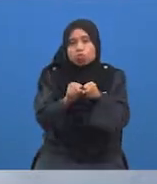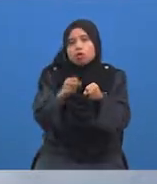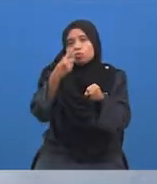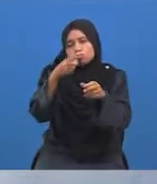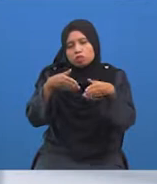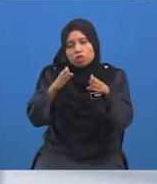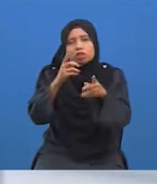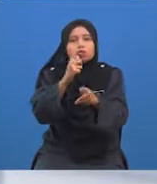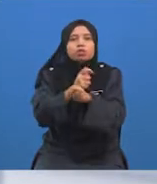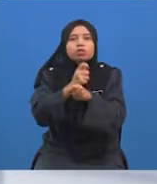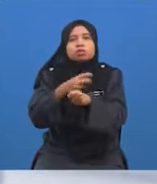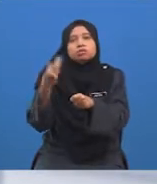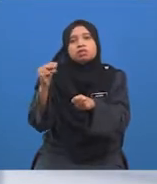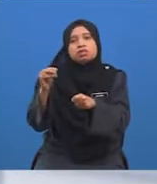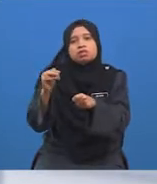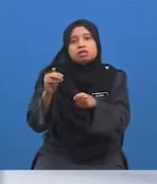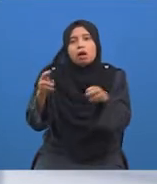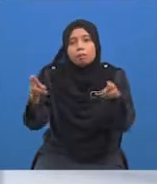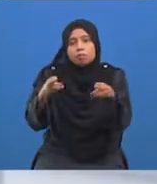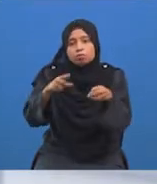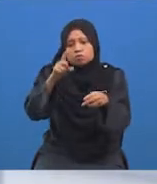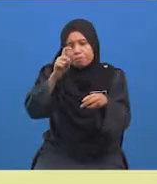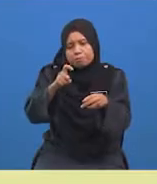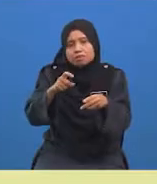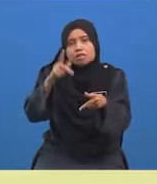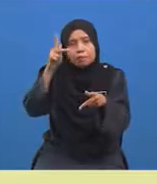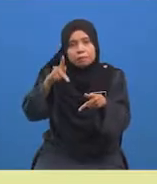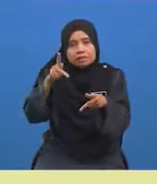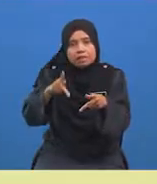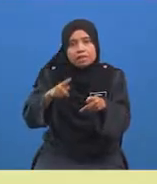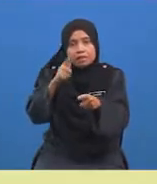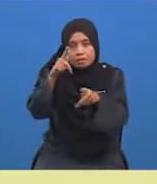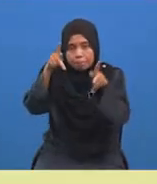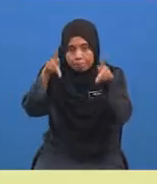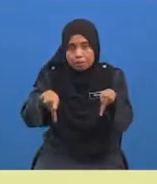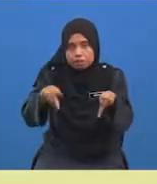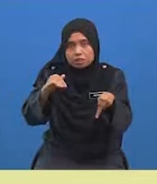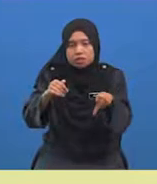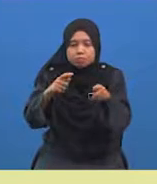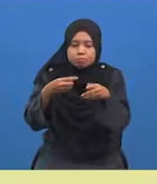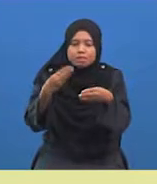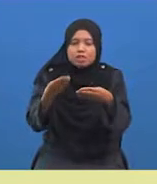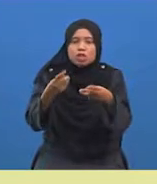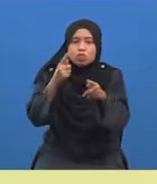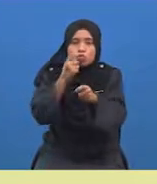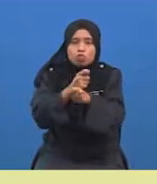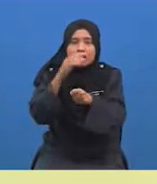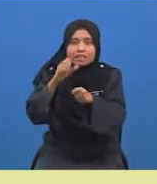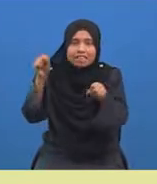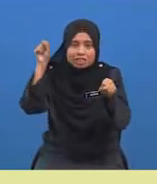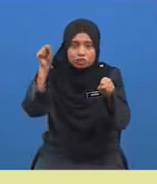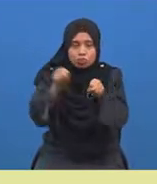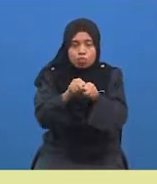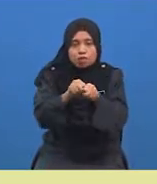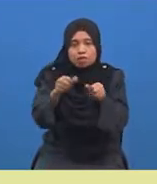mereka. Pihak pengurusan perlu memastikan para pekerja diberi tugas yang sesuai berdasarkan dengan